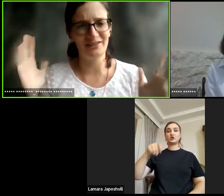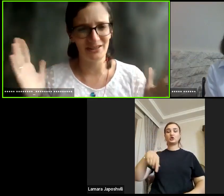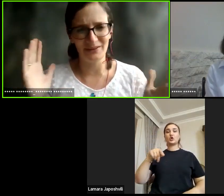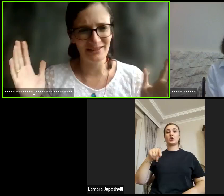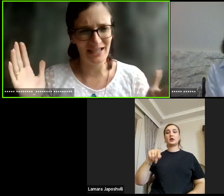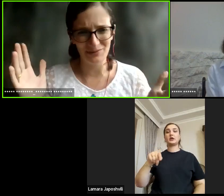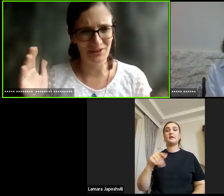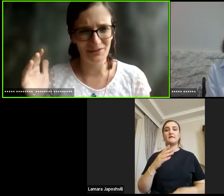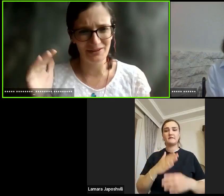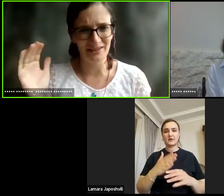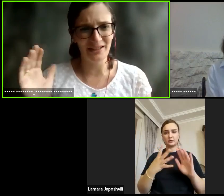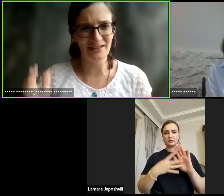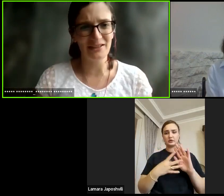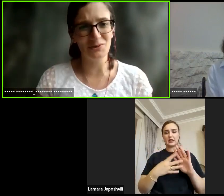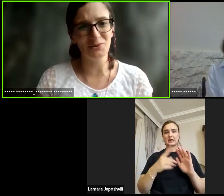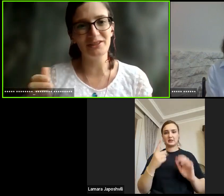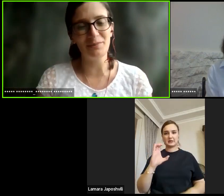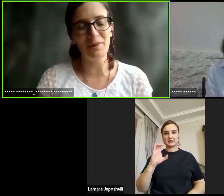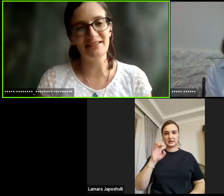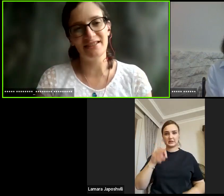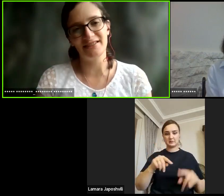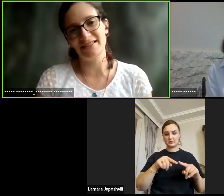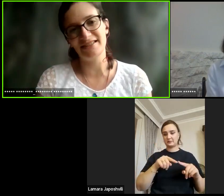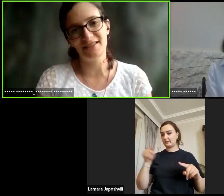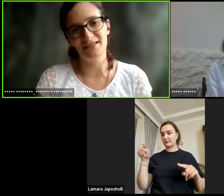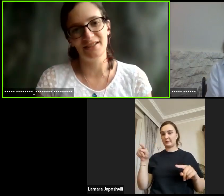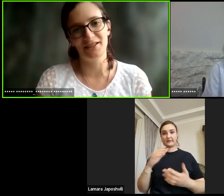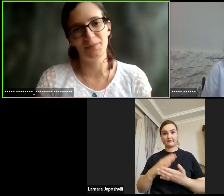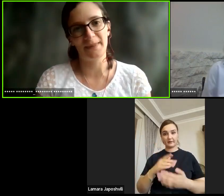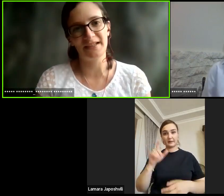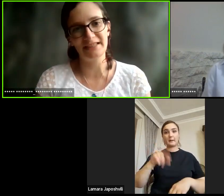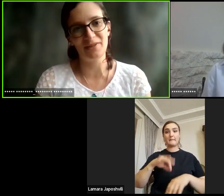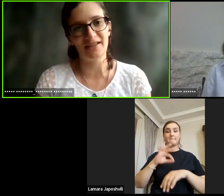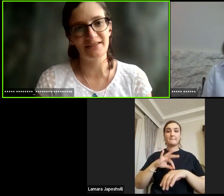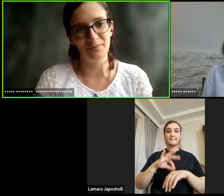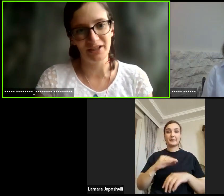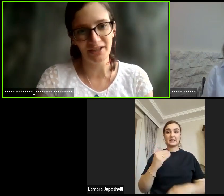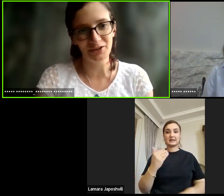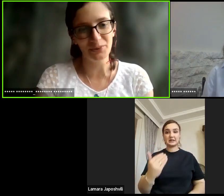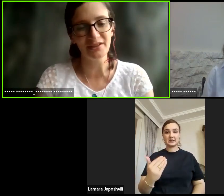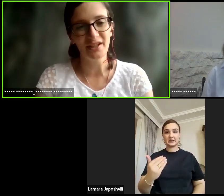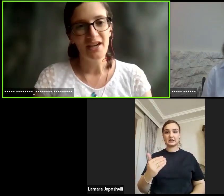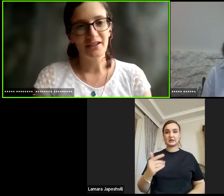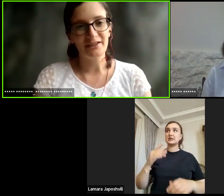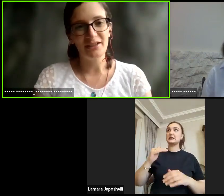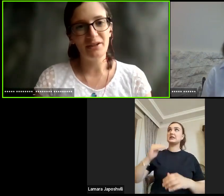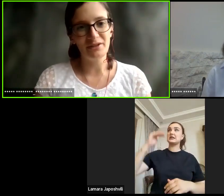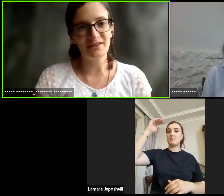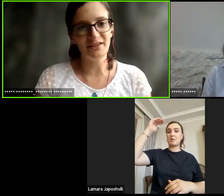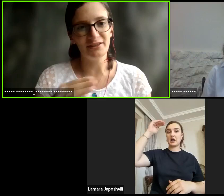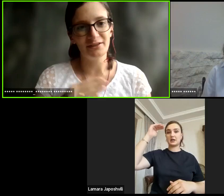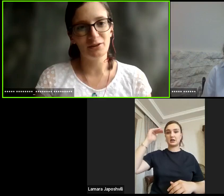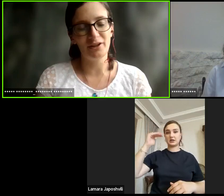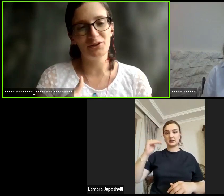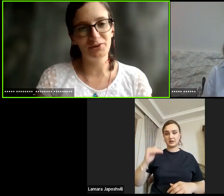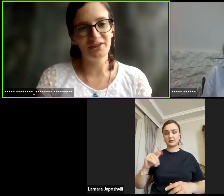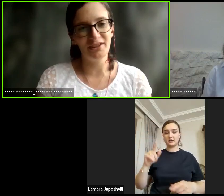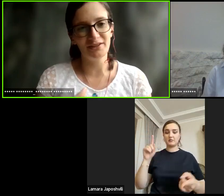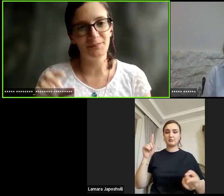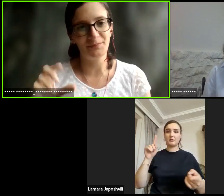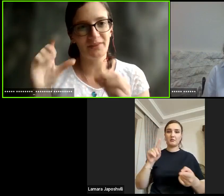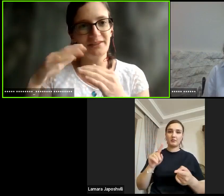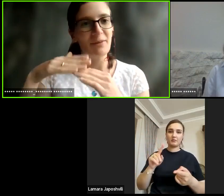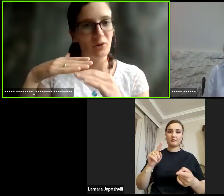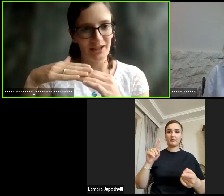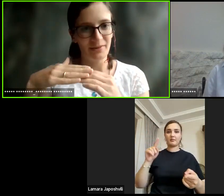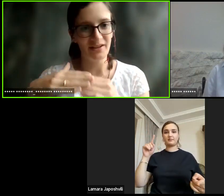დაახლოებით 91 სანტიმეტრია სტანდარტულად და პაციენტის სიმაღლისთან მიხედვით ხდება მისი ქვედა